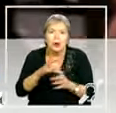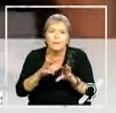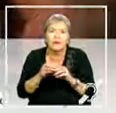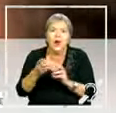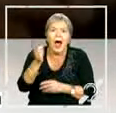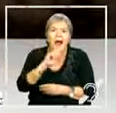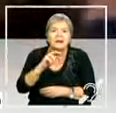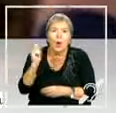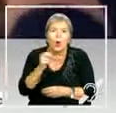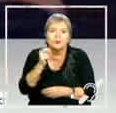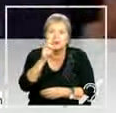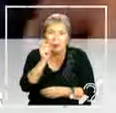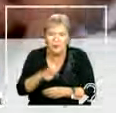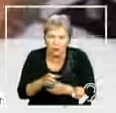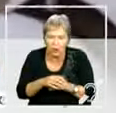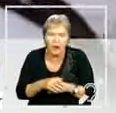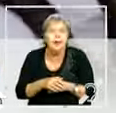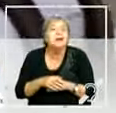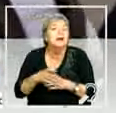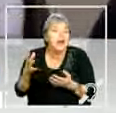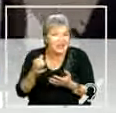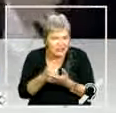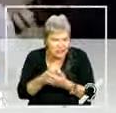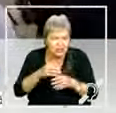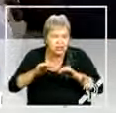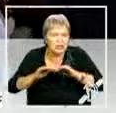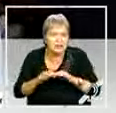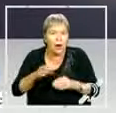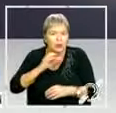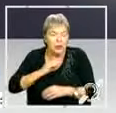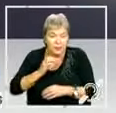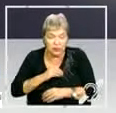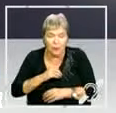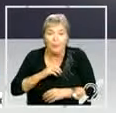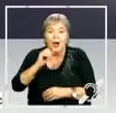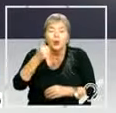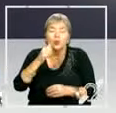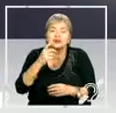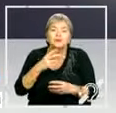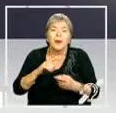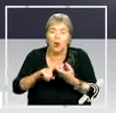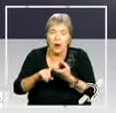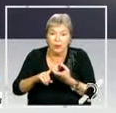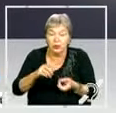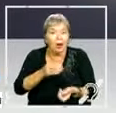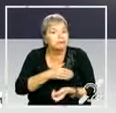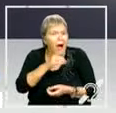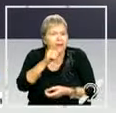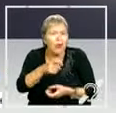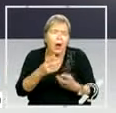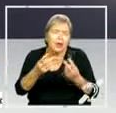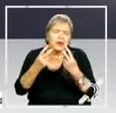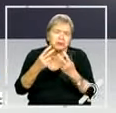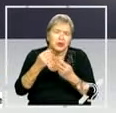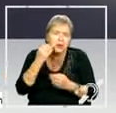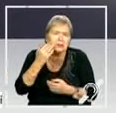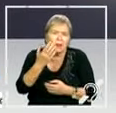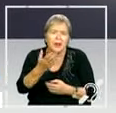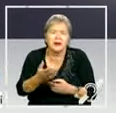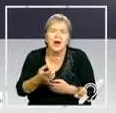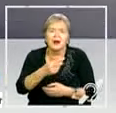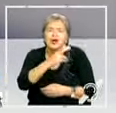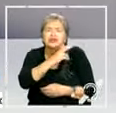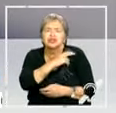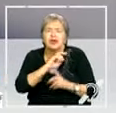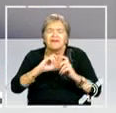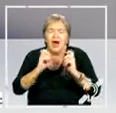persoane pentru a obține rezultatul dorit 11 dintre complicii săi printre care avocatului rudicilianni și fostul șef de cabinet de la